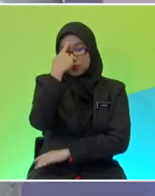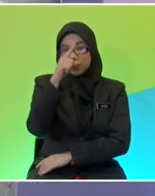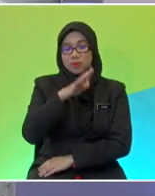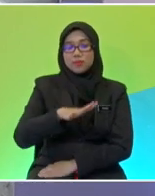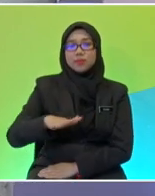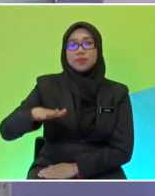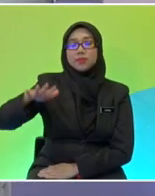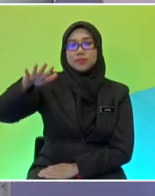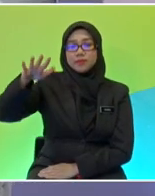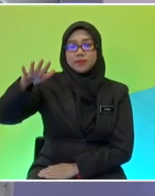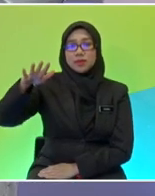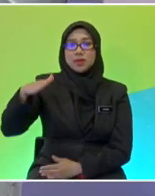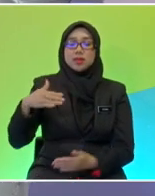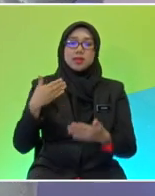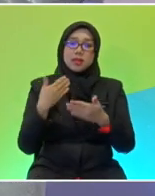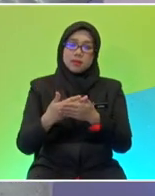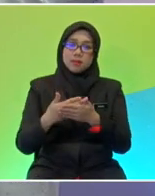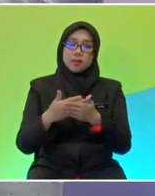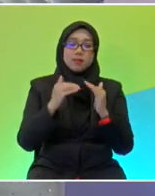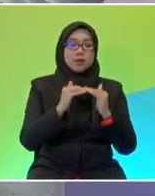peringkat yang ke-4